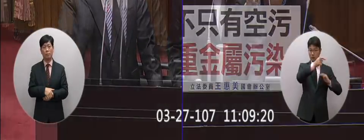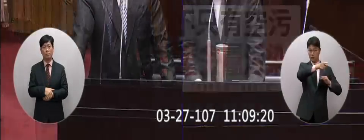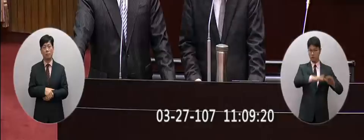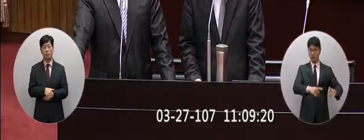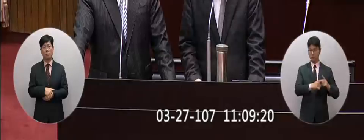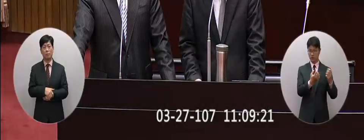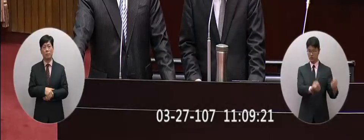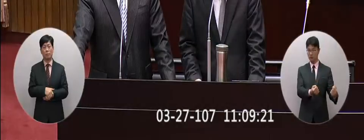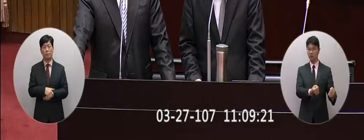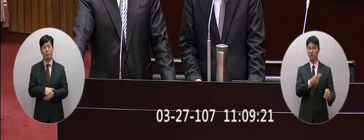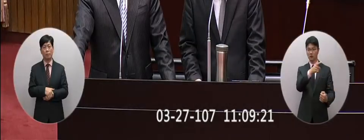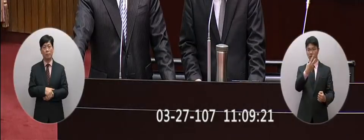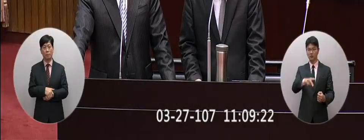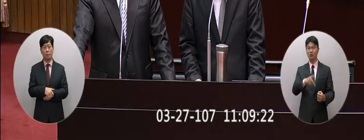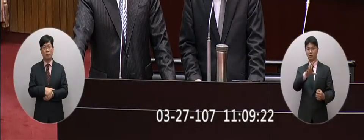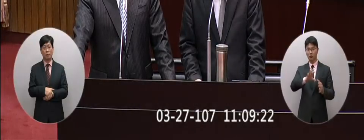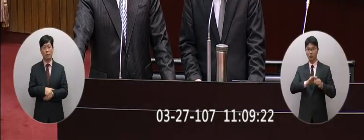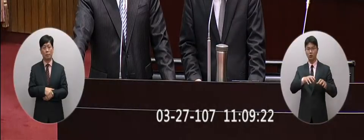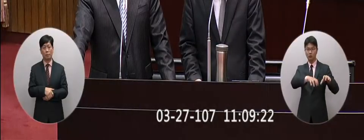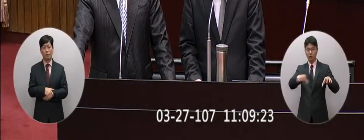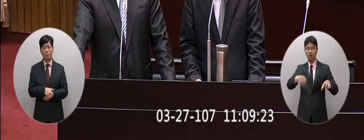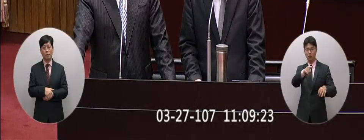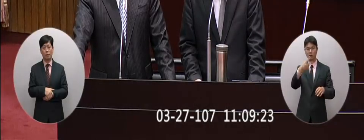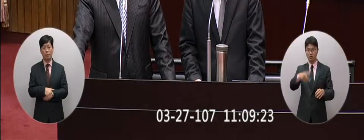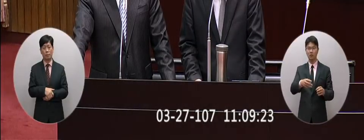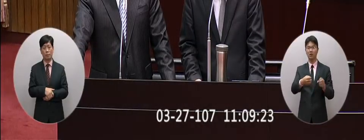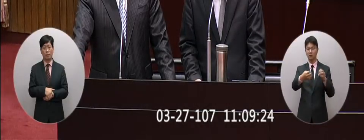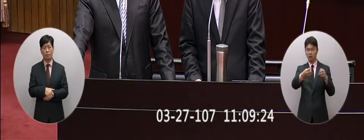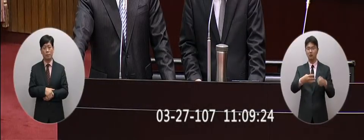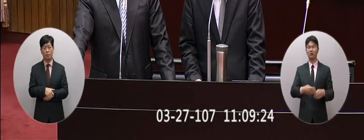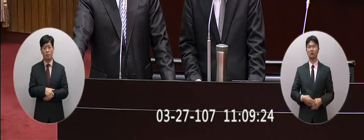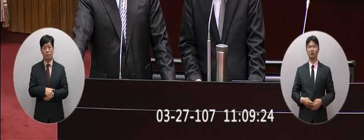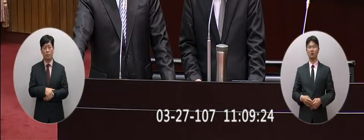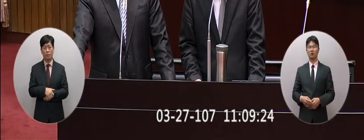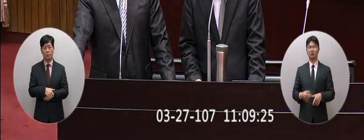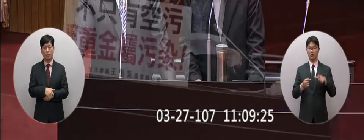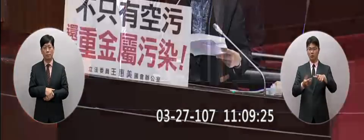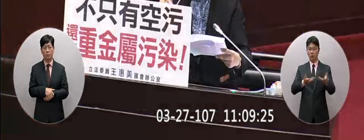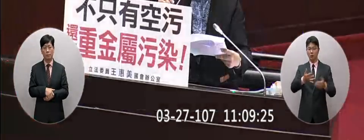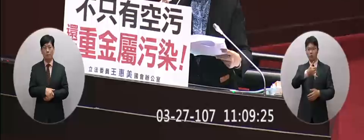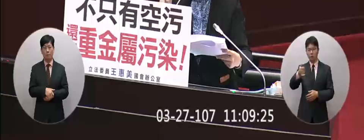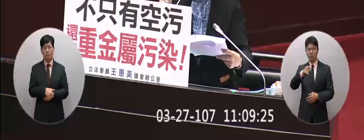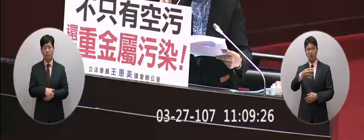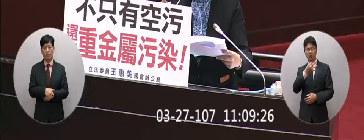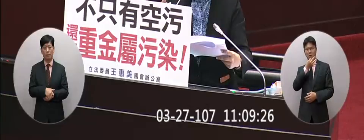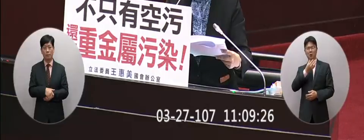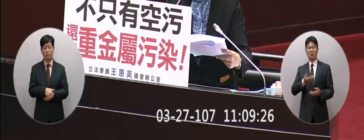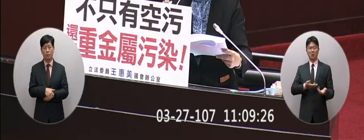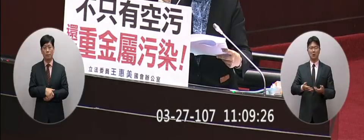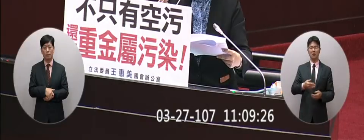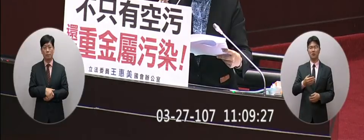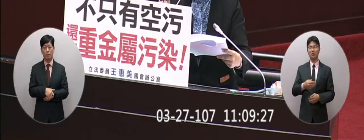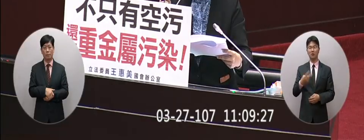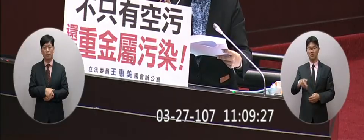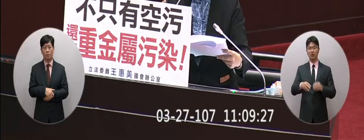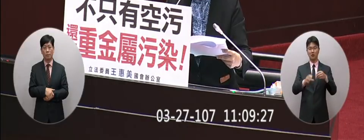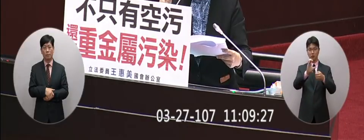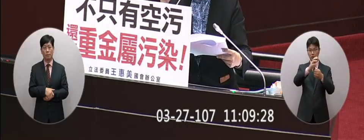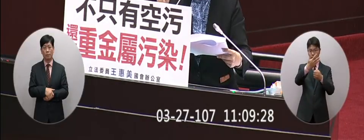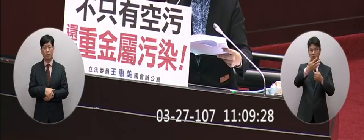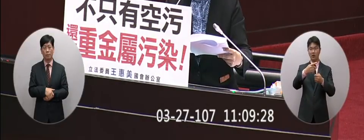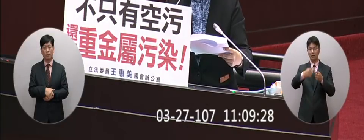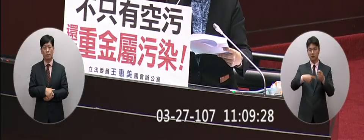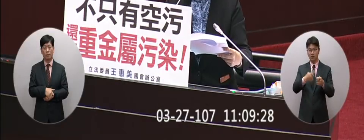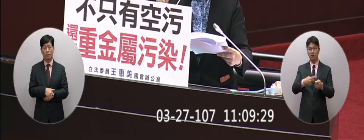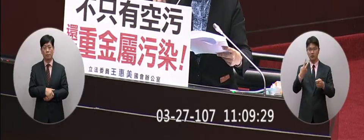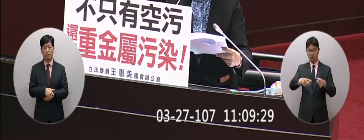边，这个你要跟他们相关单位讲哦，因为呢公务人员又怕事啊，所以他们在98年的时候